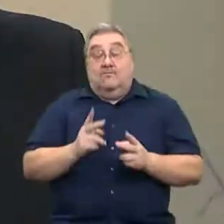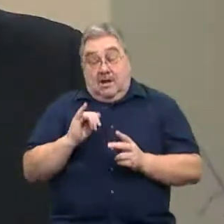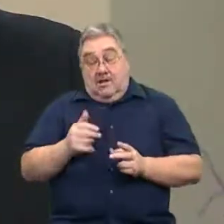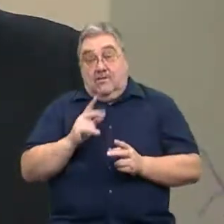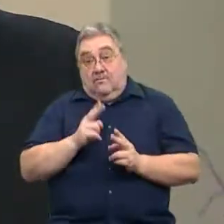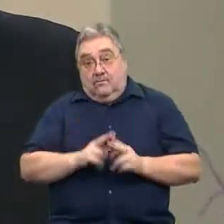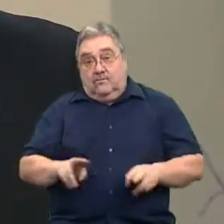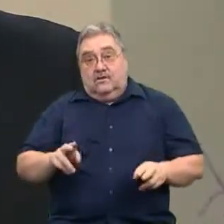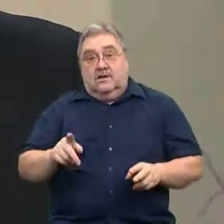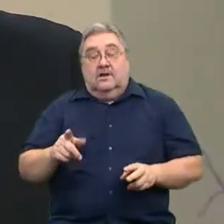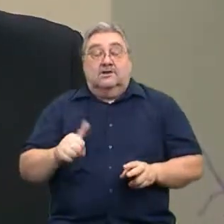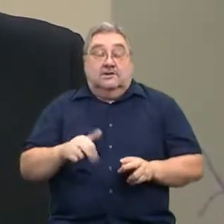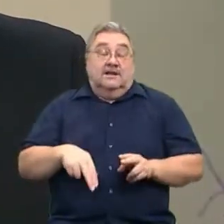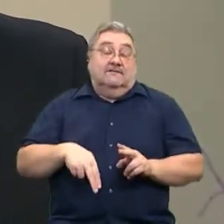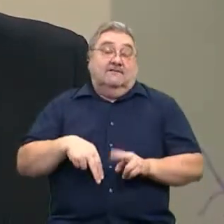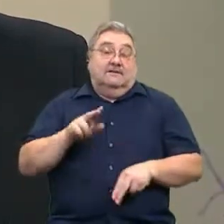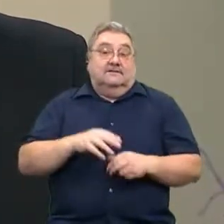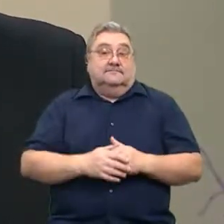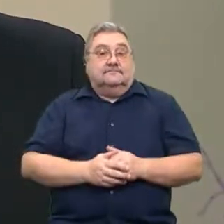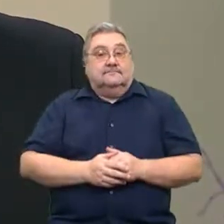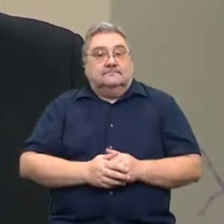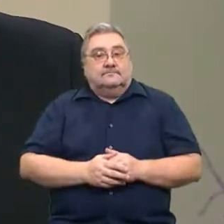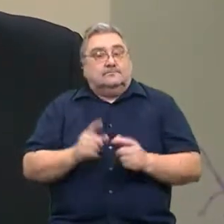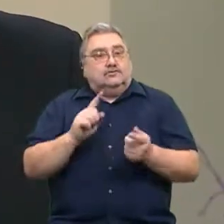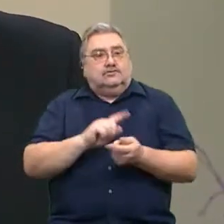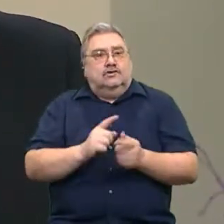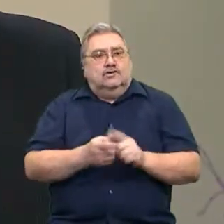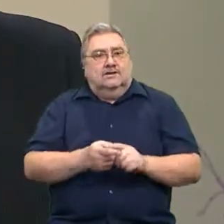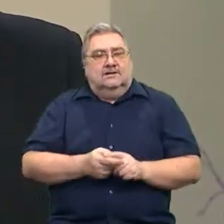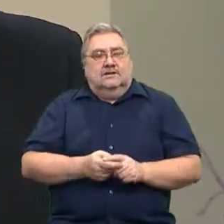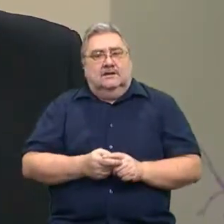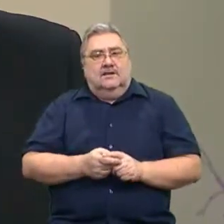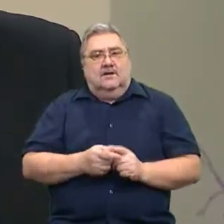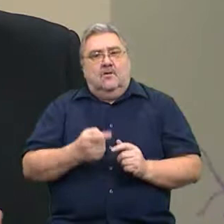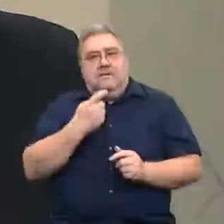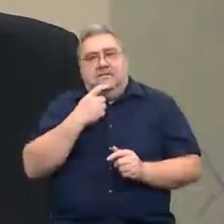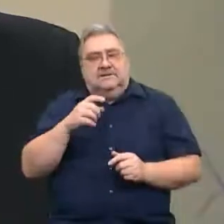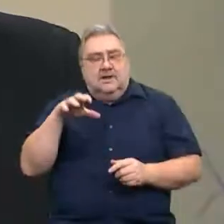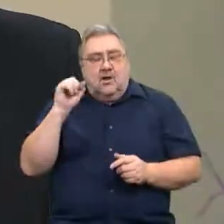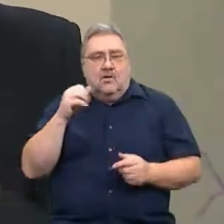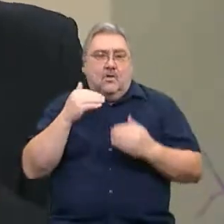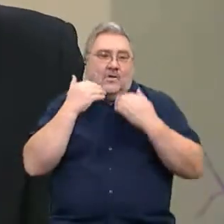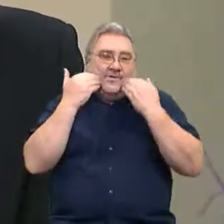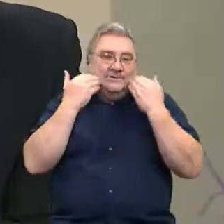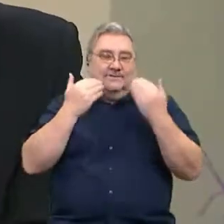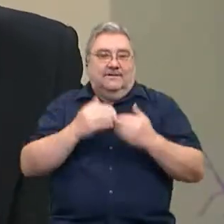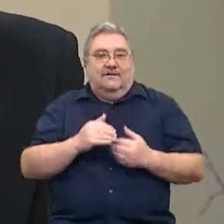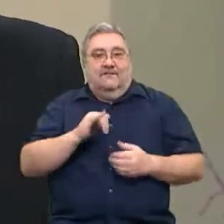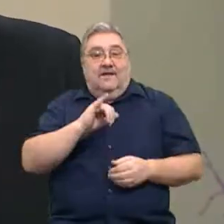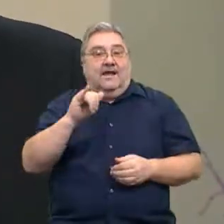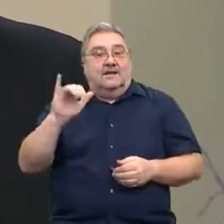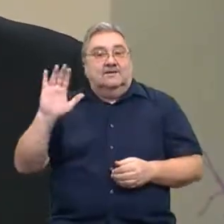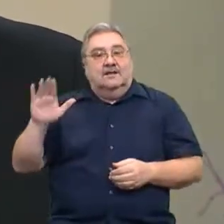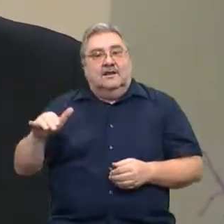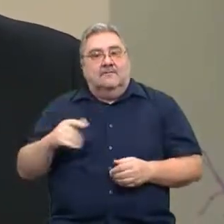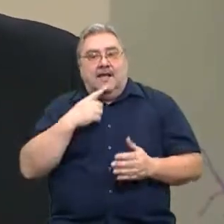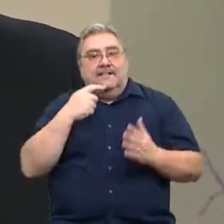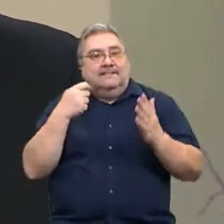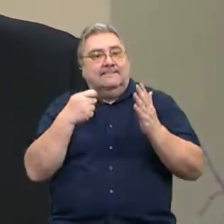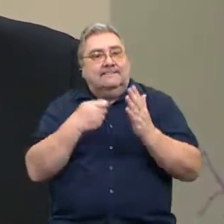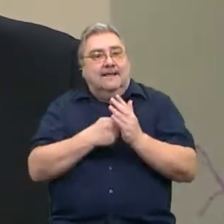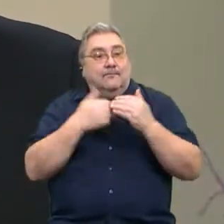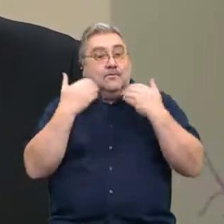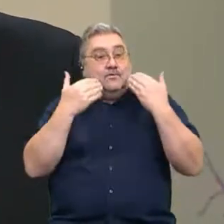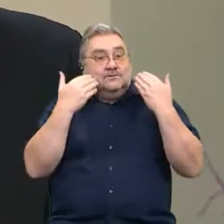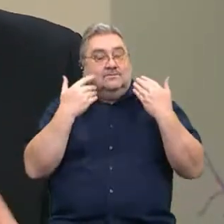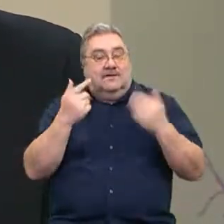větších detailů, jdeme i do větších detailů, řeší se psychomorfologie, to úsměvu, každý má nějaký typ úsměvu, který o